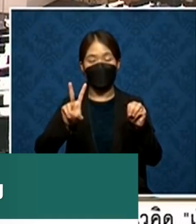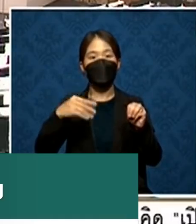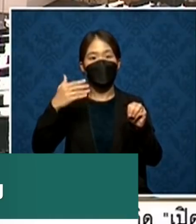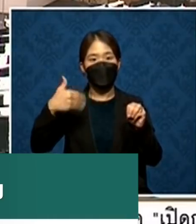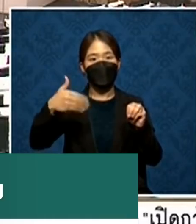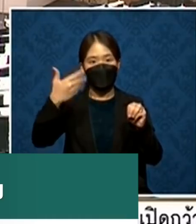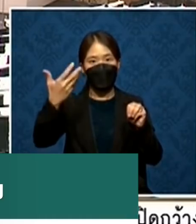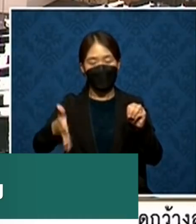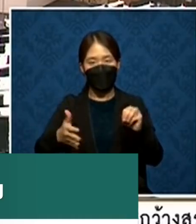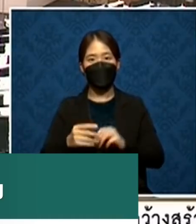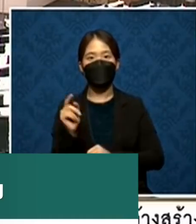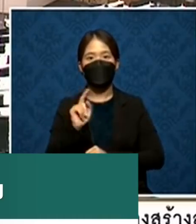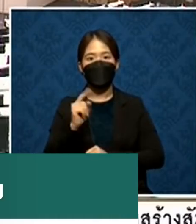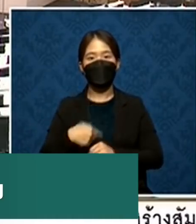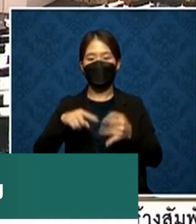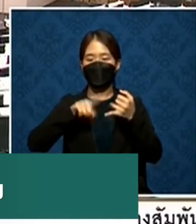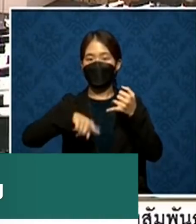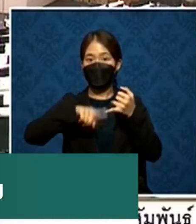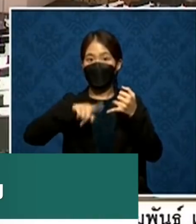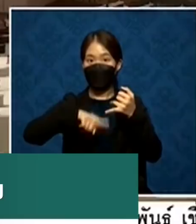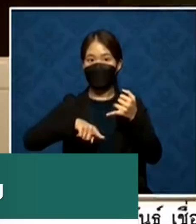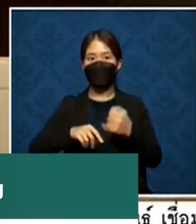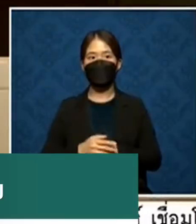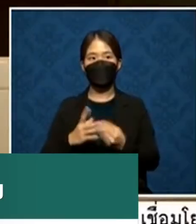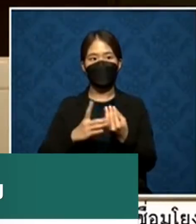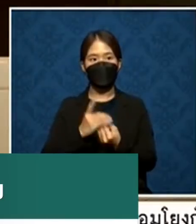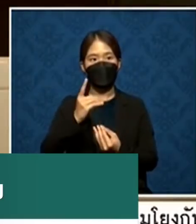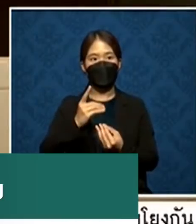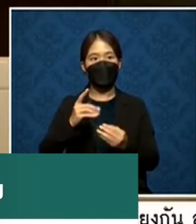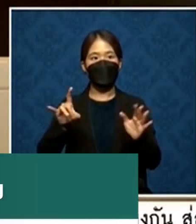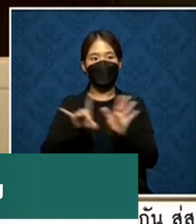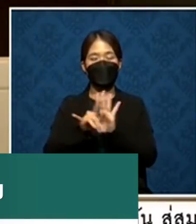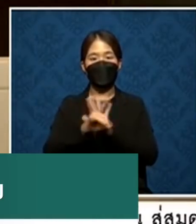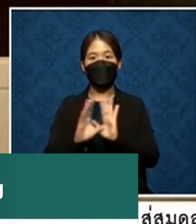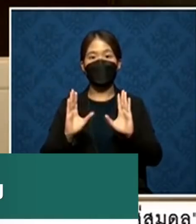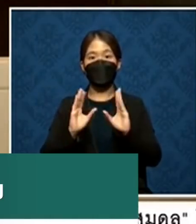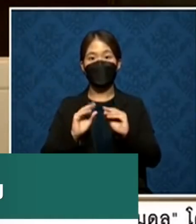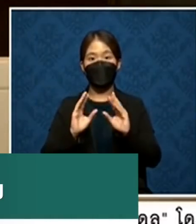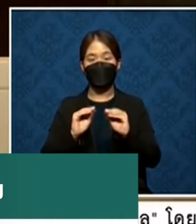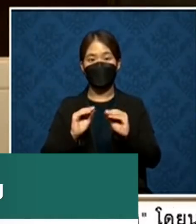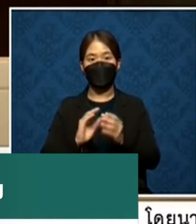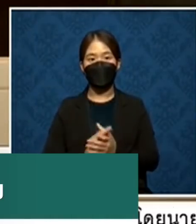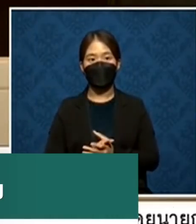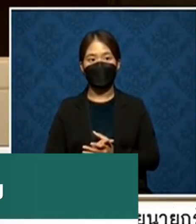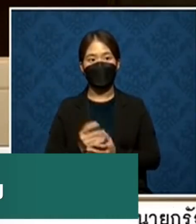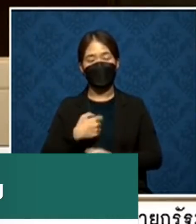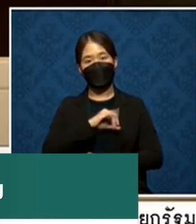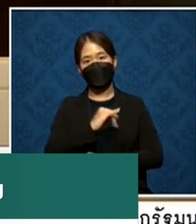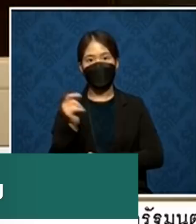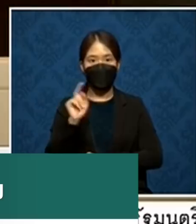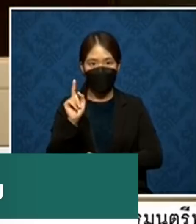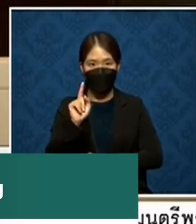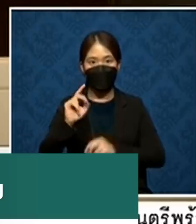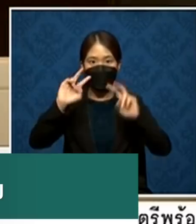ไม่กดบัตรนี่ก็เป็นเรื่องธรรมดาครับเขาจะใช้ในกรณีที่เช่นฝ่ายรัฐบาลไปแกล้งเช่นเขาอภิปราย